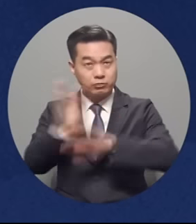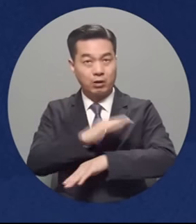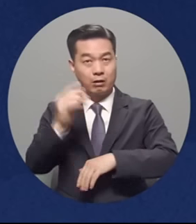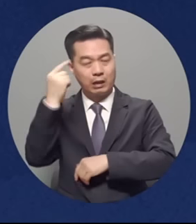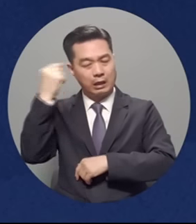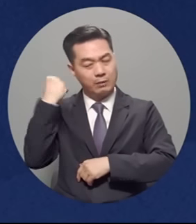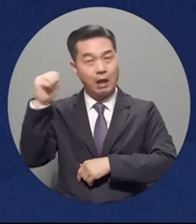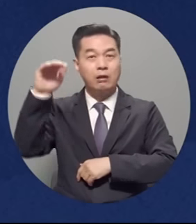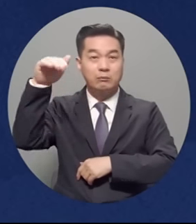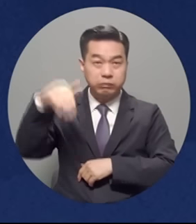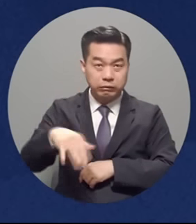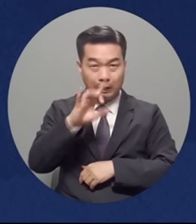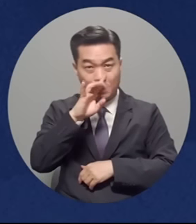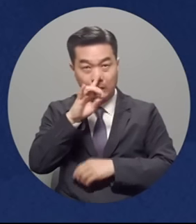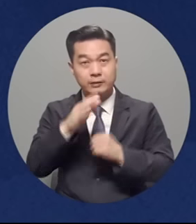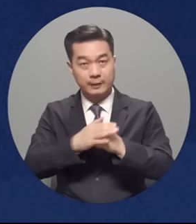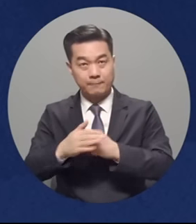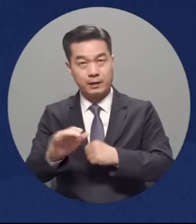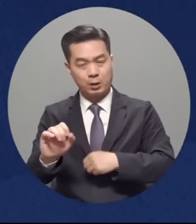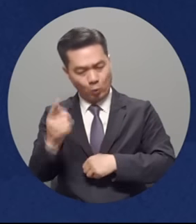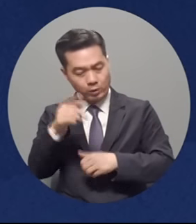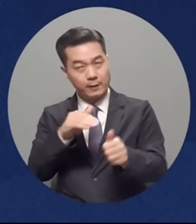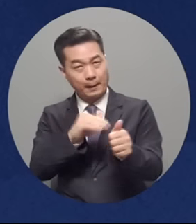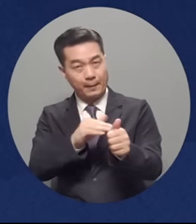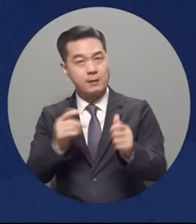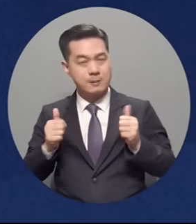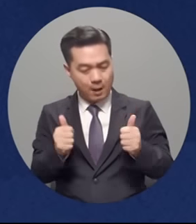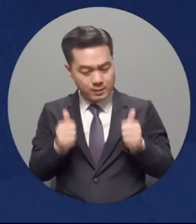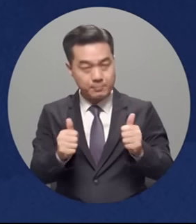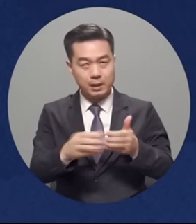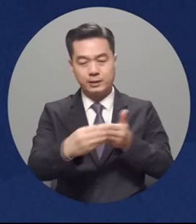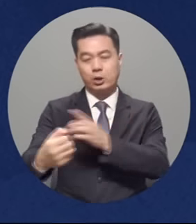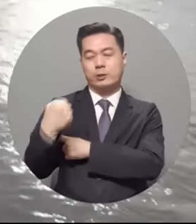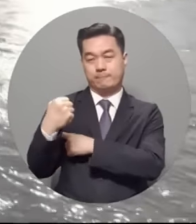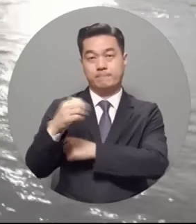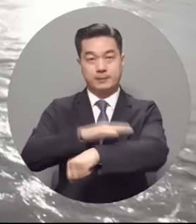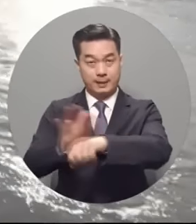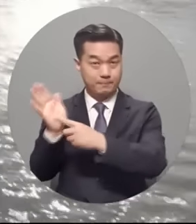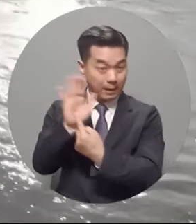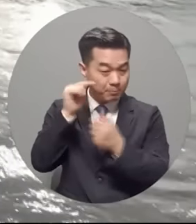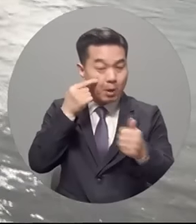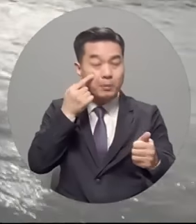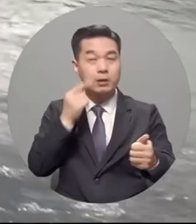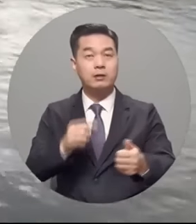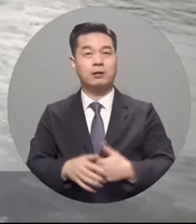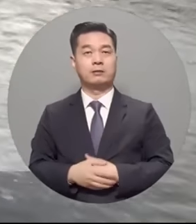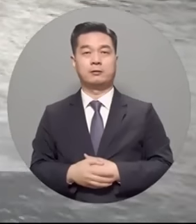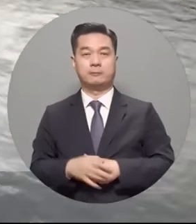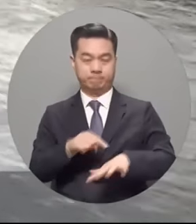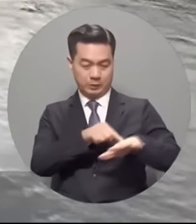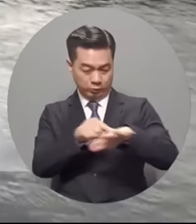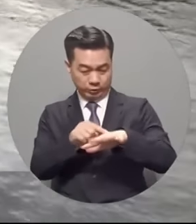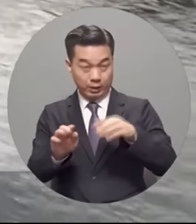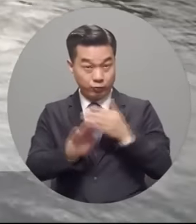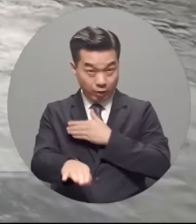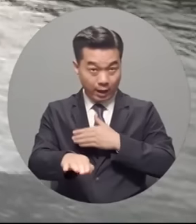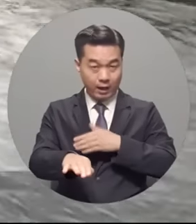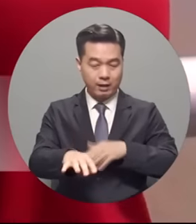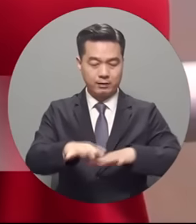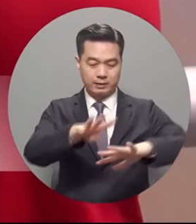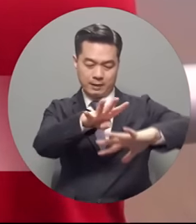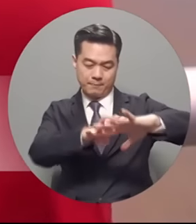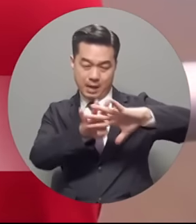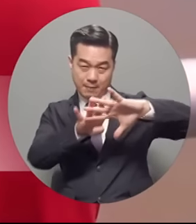이렇게 어쨌든 동기부여해야 된다. 그러니까 지휘가 아니고 이렇게 좀 리더십을 잘 발휘해서. 수색 강행 후엔 바둑판식으로